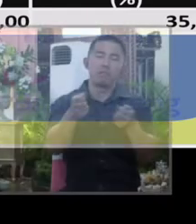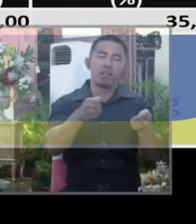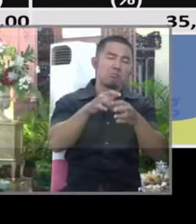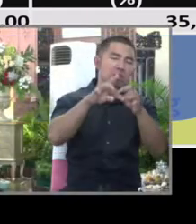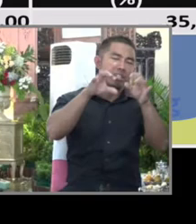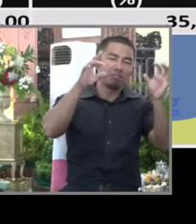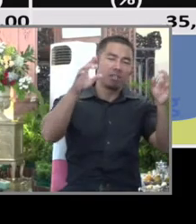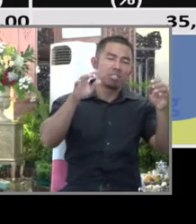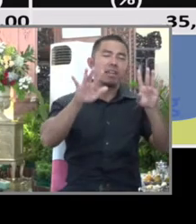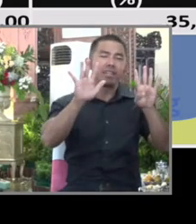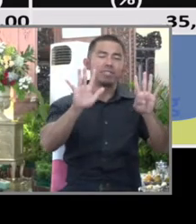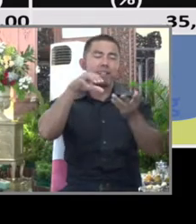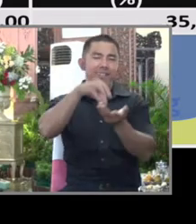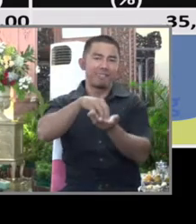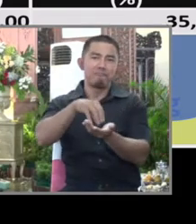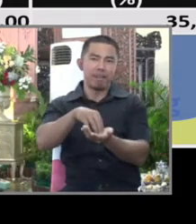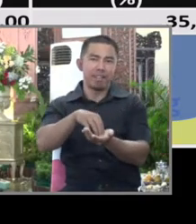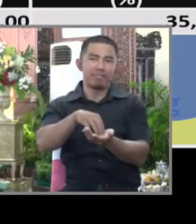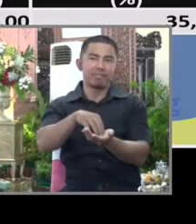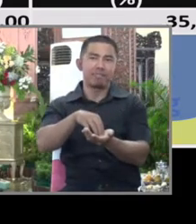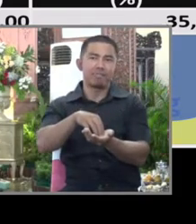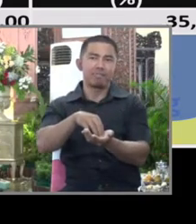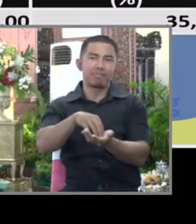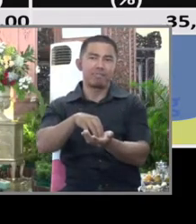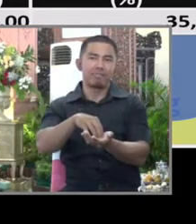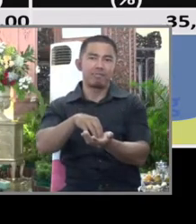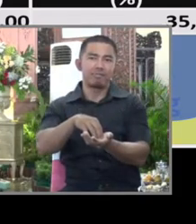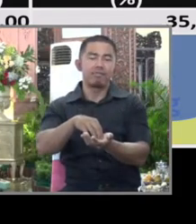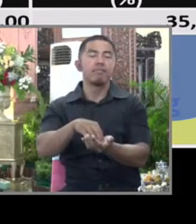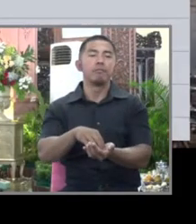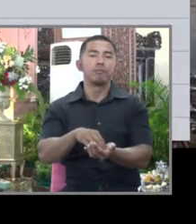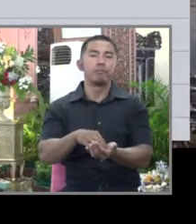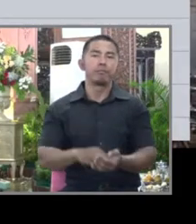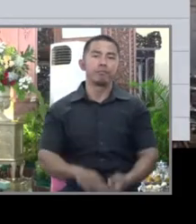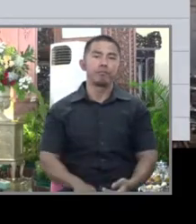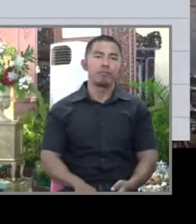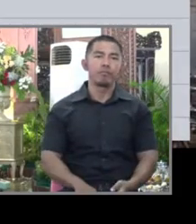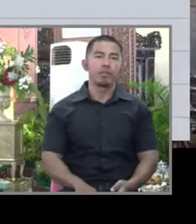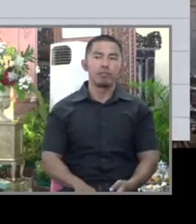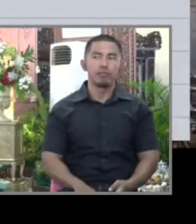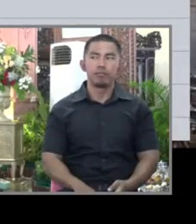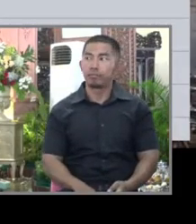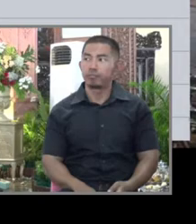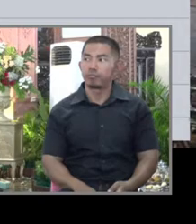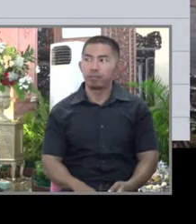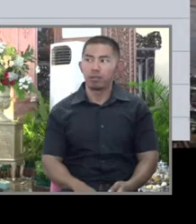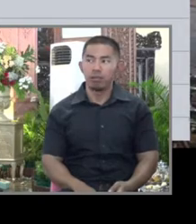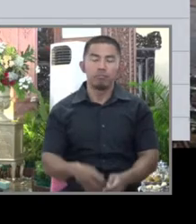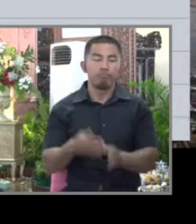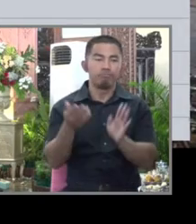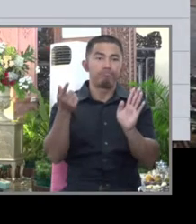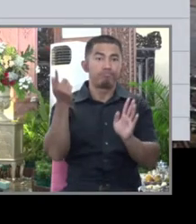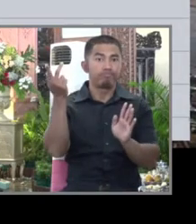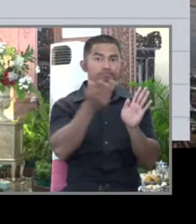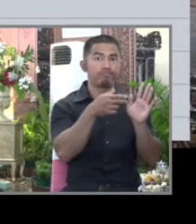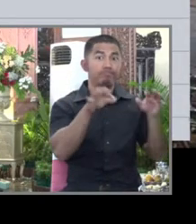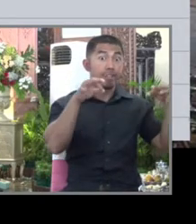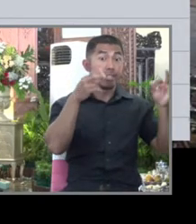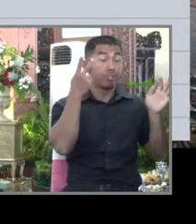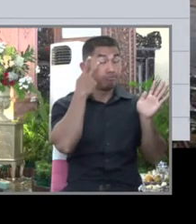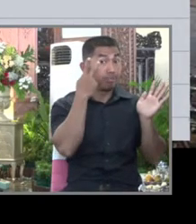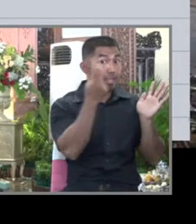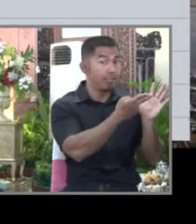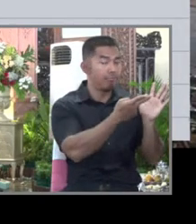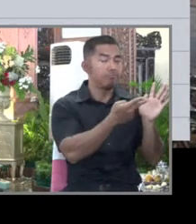di luar dari webdph TB maupun juga e.pbb